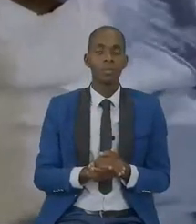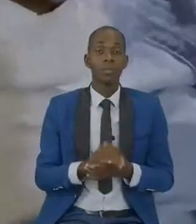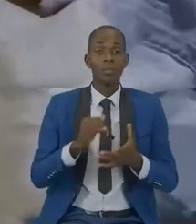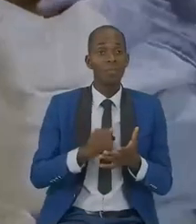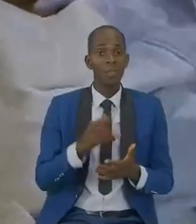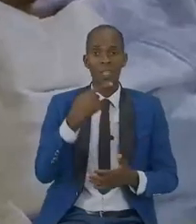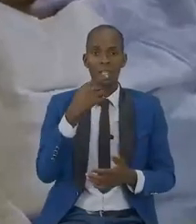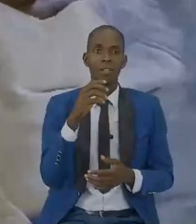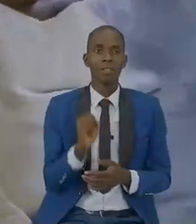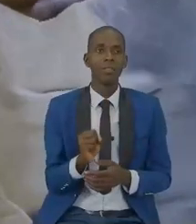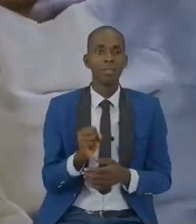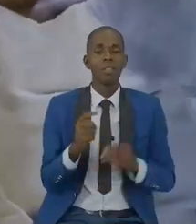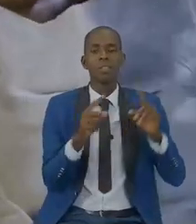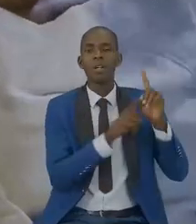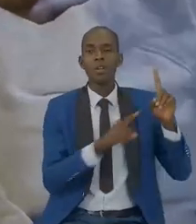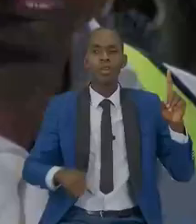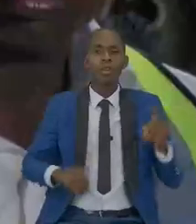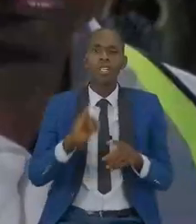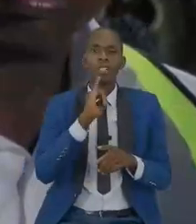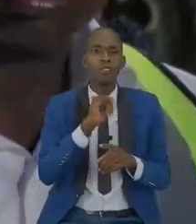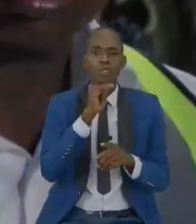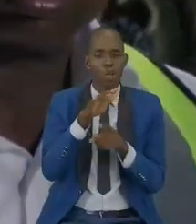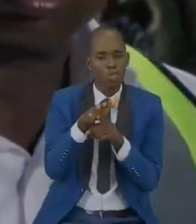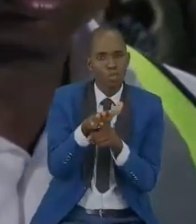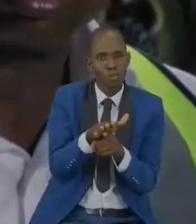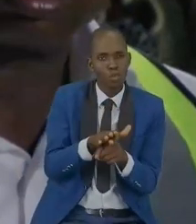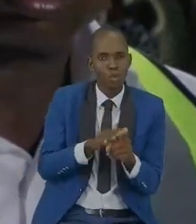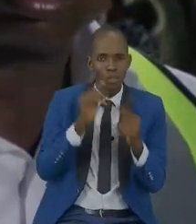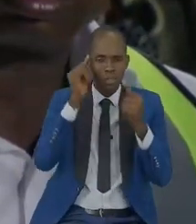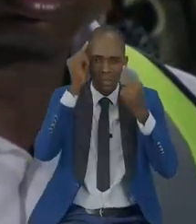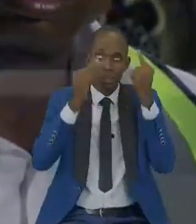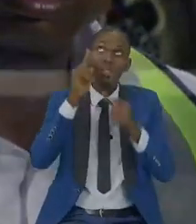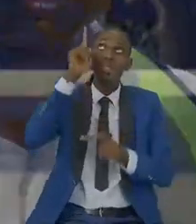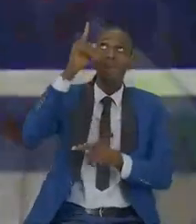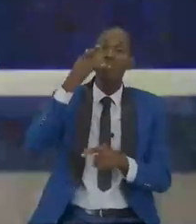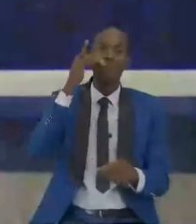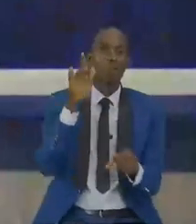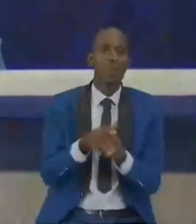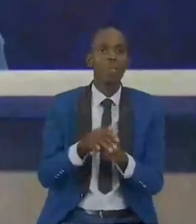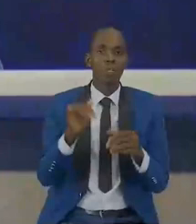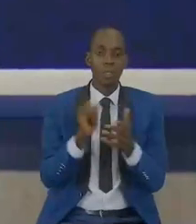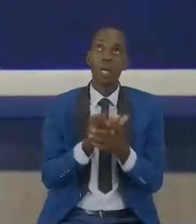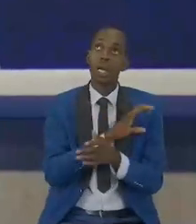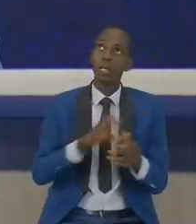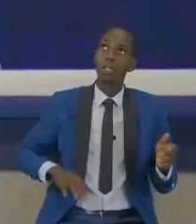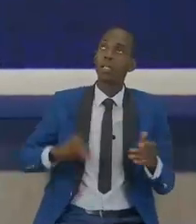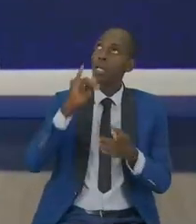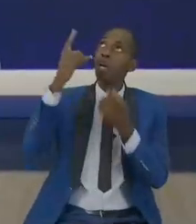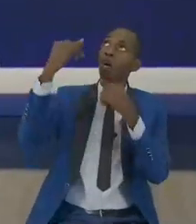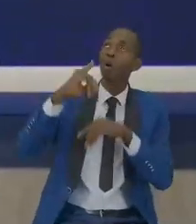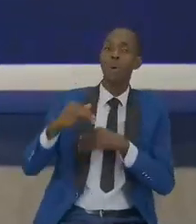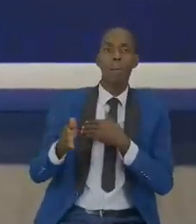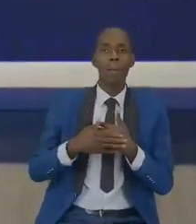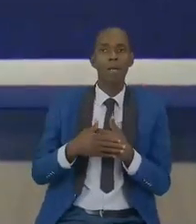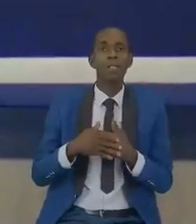verset 9 qui dit: le Seigneur ne t'aide pas dans l'accomplissement